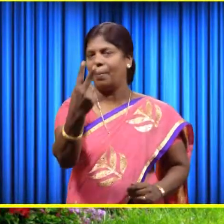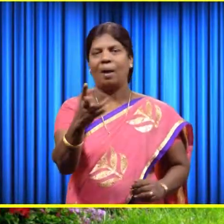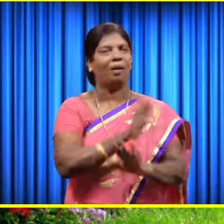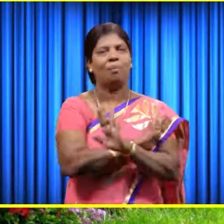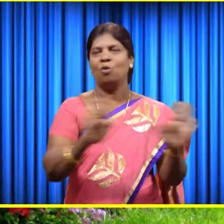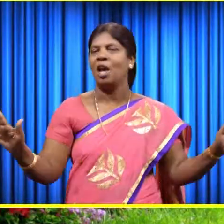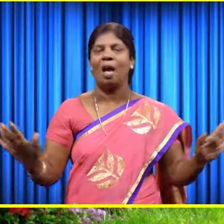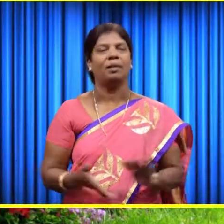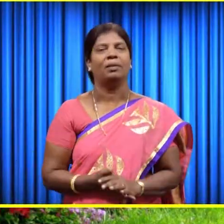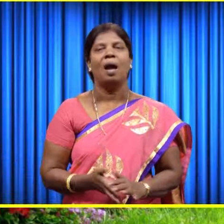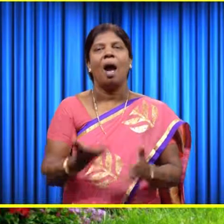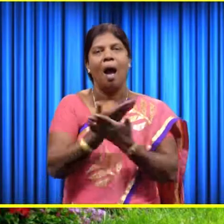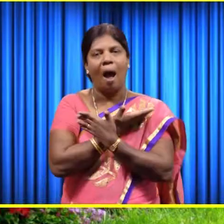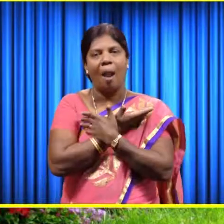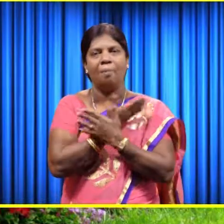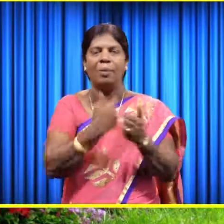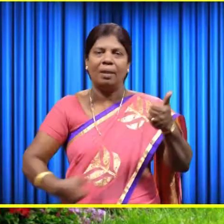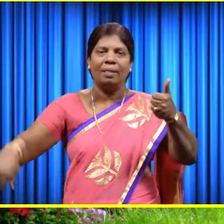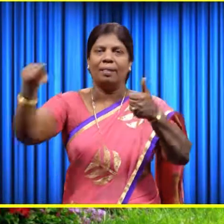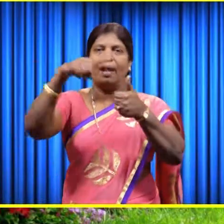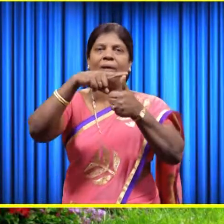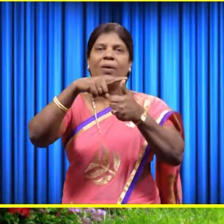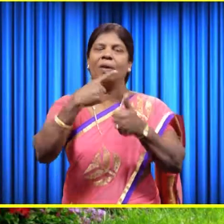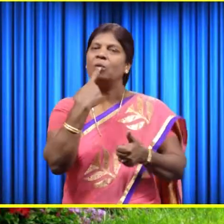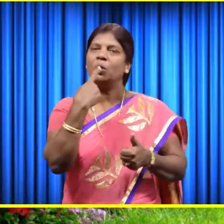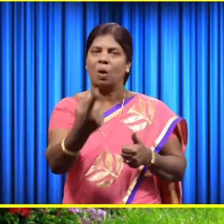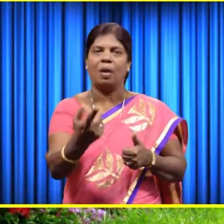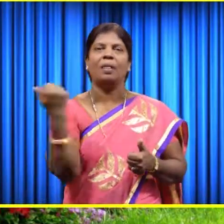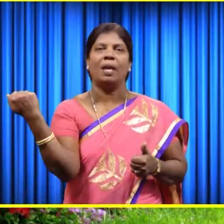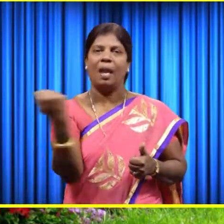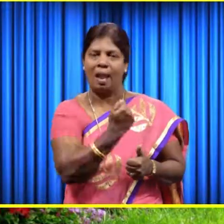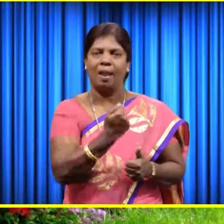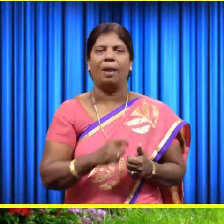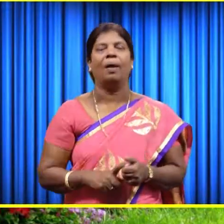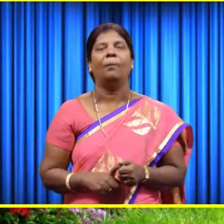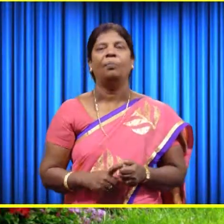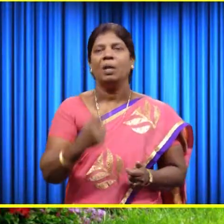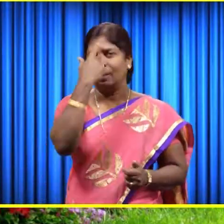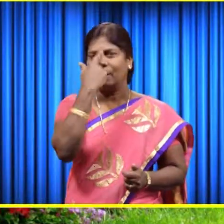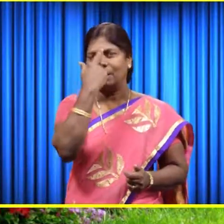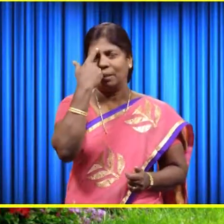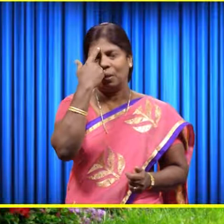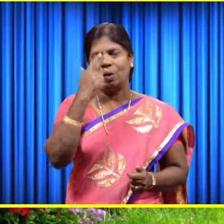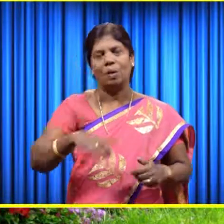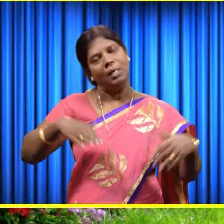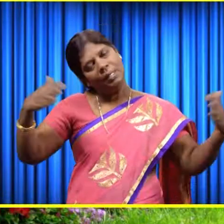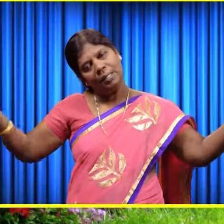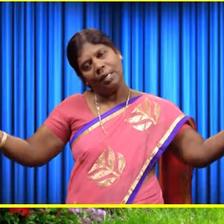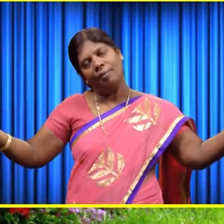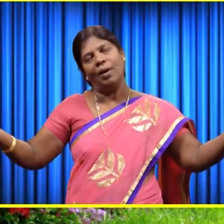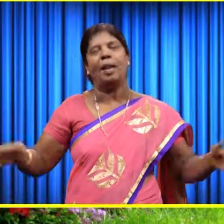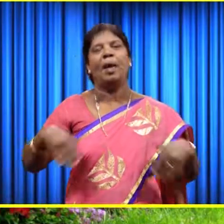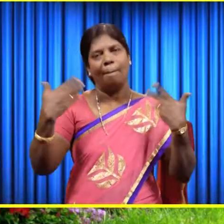முடியாது. அன்பின் உச்சத்தை நமக்கு சொல்லுகிற இடம் என்னவென்றால், கிறிஸ்து சிலுவையில் பலியான